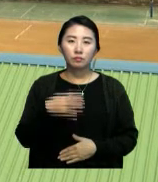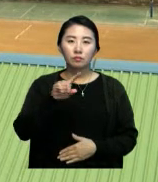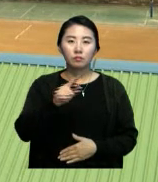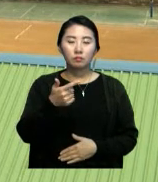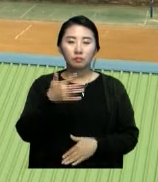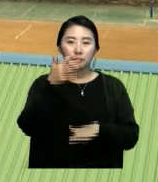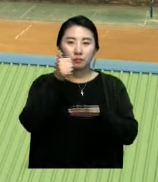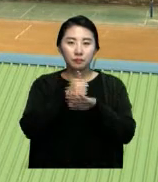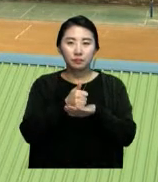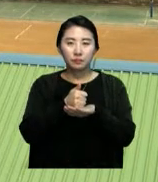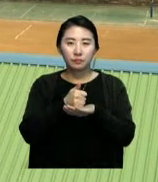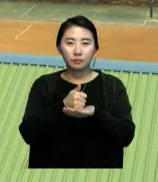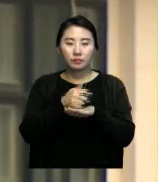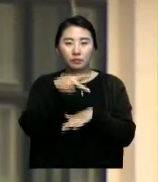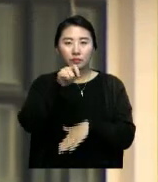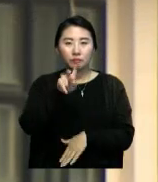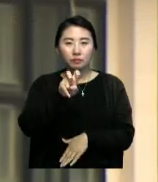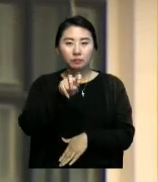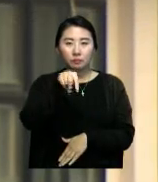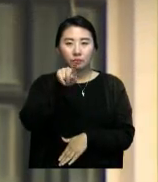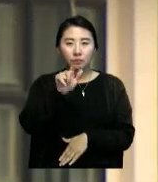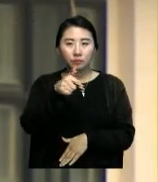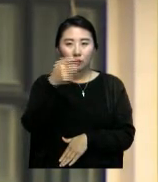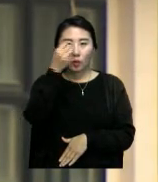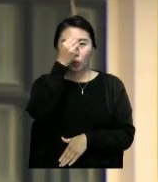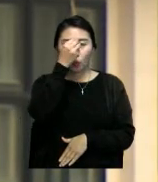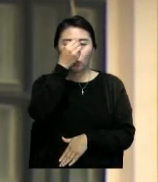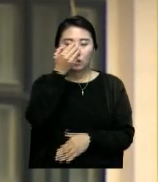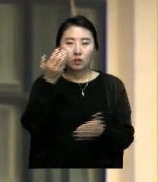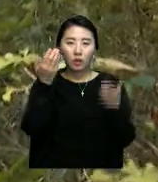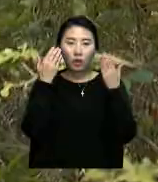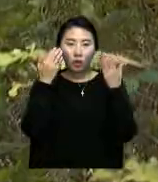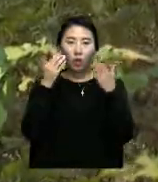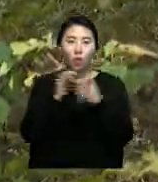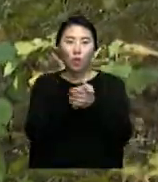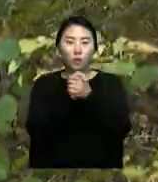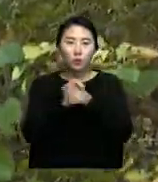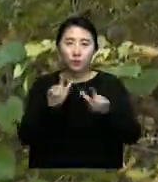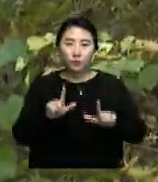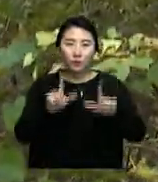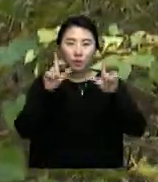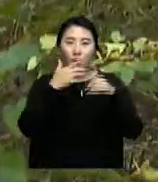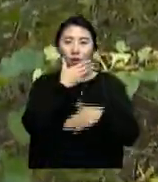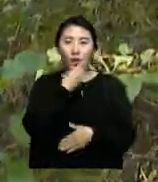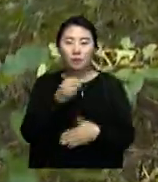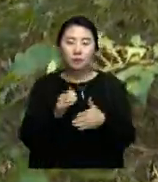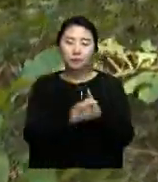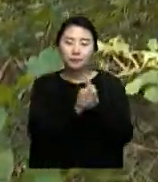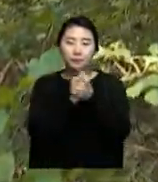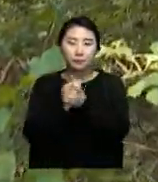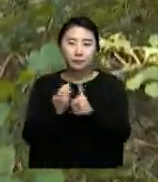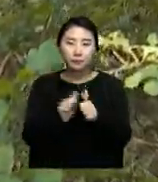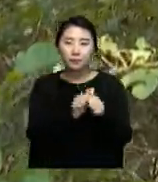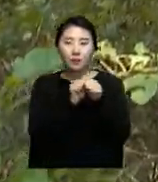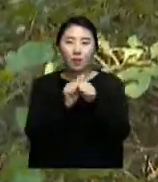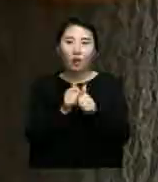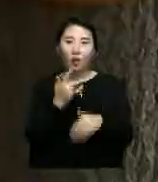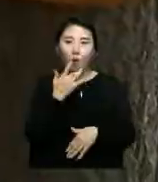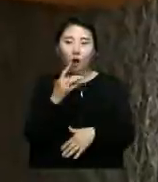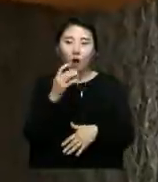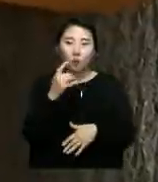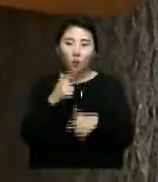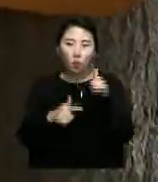천마산 끝자락에 위치한 심석고등학교에는 화목한 날이 있습니다. 행복한 동행, 숲사랑이 화요일과